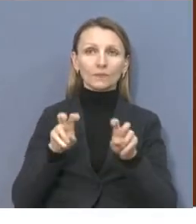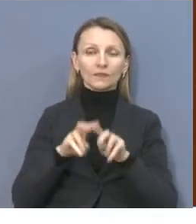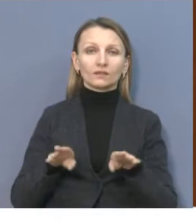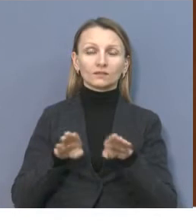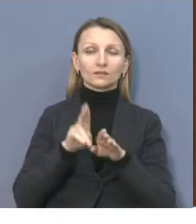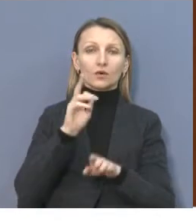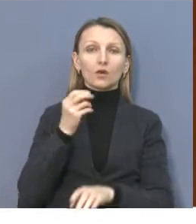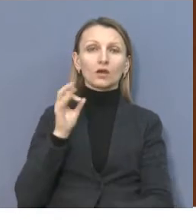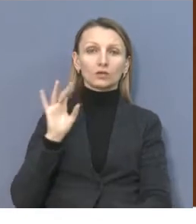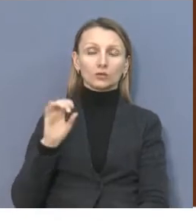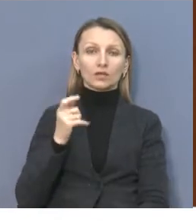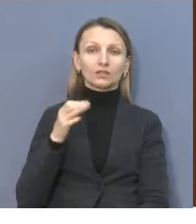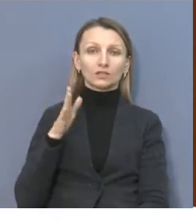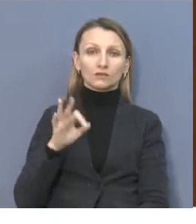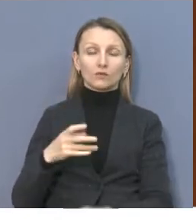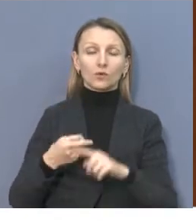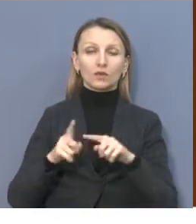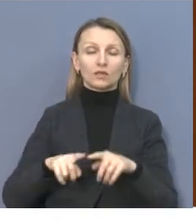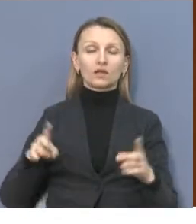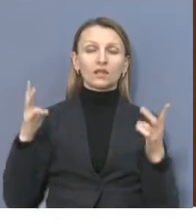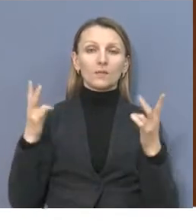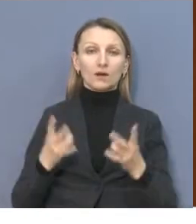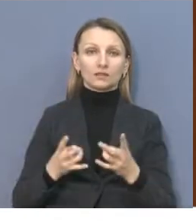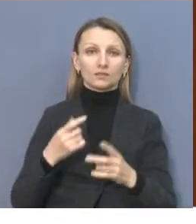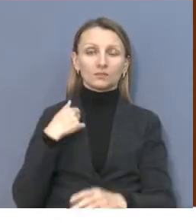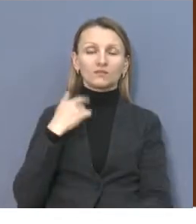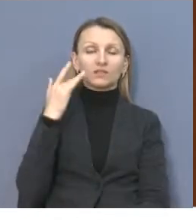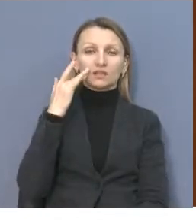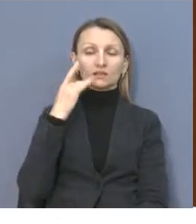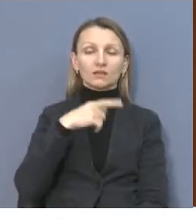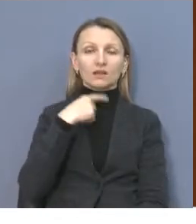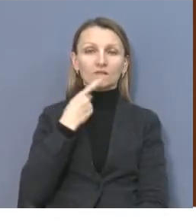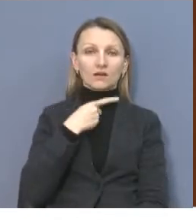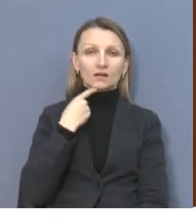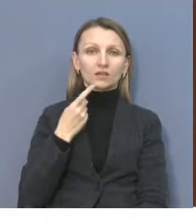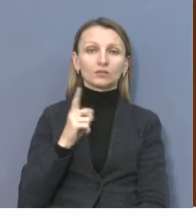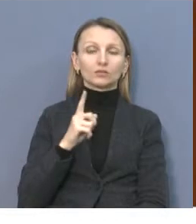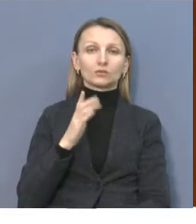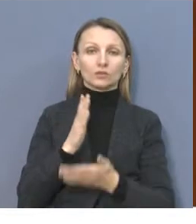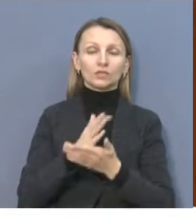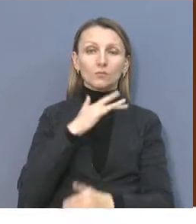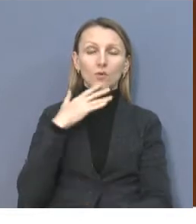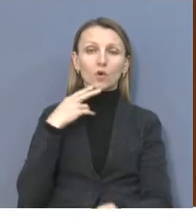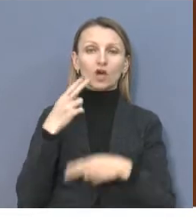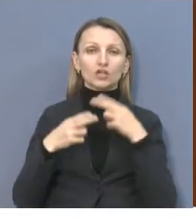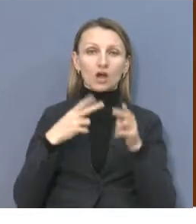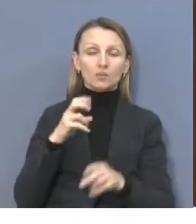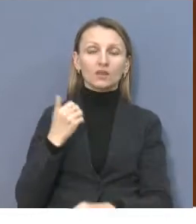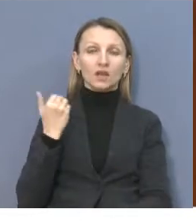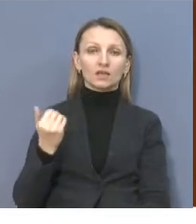агентством это насущную необходимость так как мы неоднократно говорили что поступает много жалоб на их деятельность